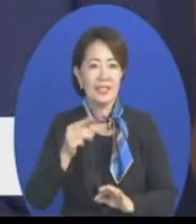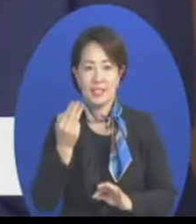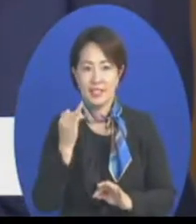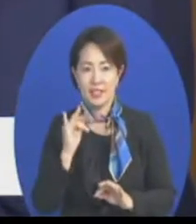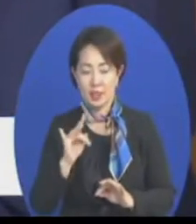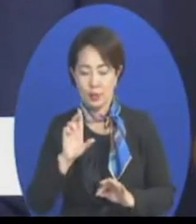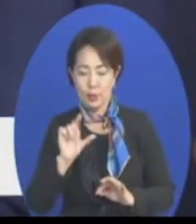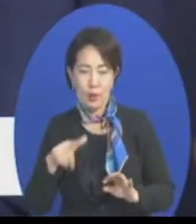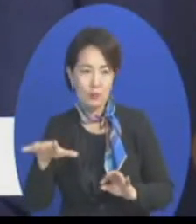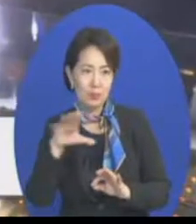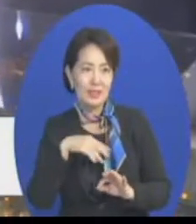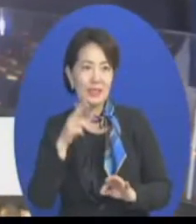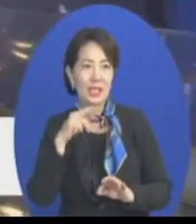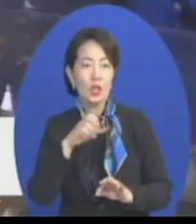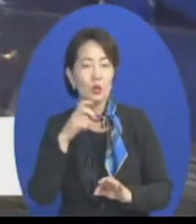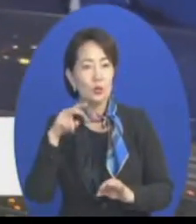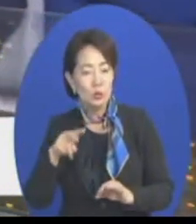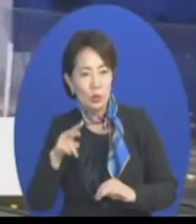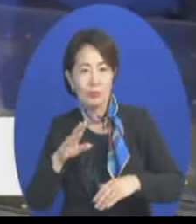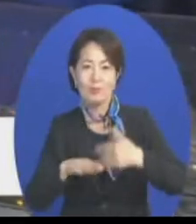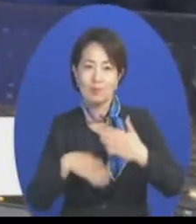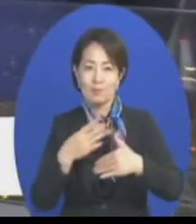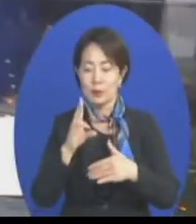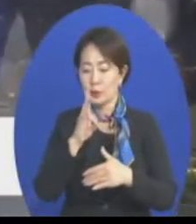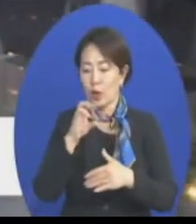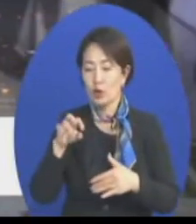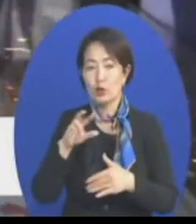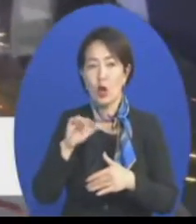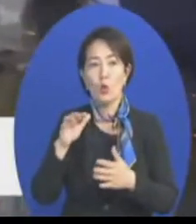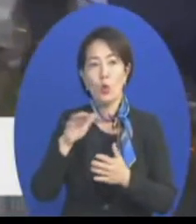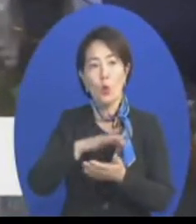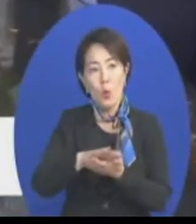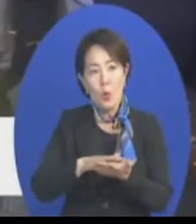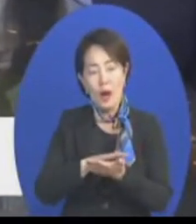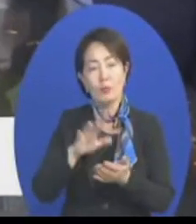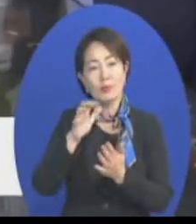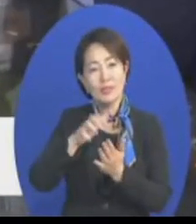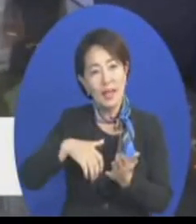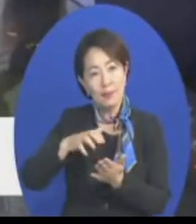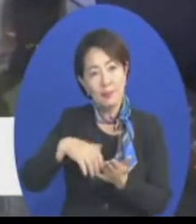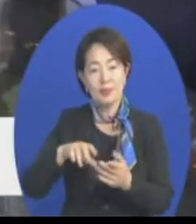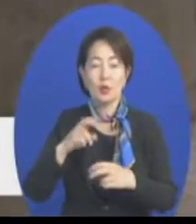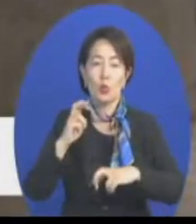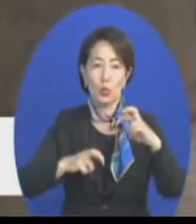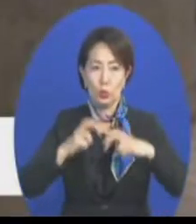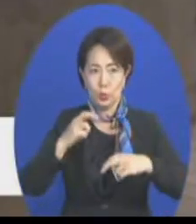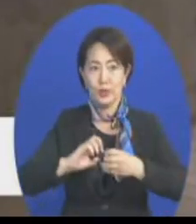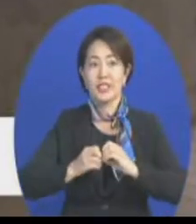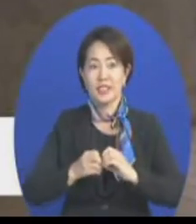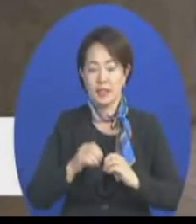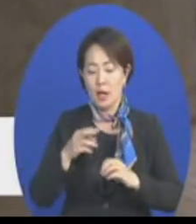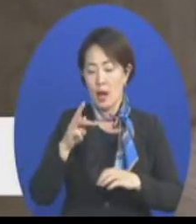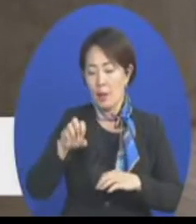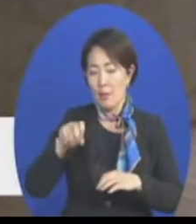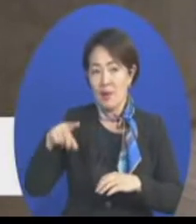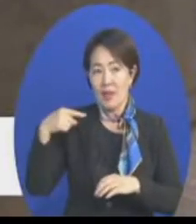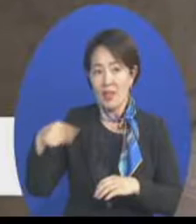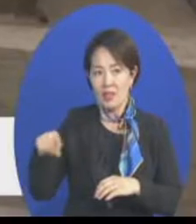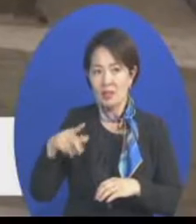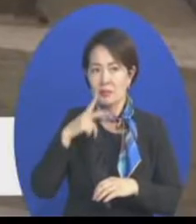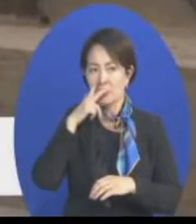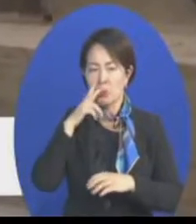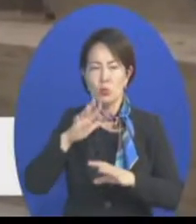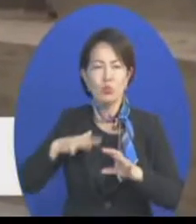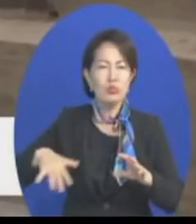богийн үлэнгэдэс, адууны дэлсүүл боловсруулж ноос ноолоор угаах, самнах, иж бүрэн үйлдвэрлэл босох юм а. Малын амьсгалаас бусдыг